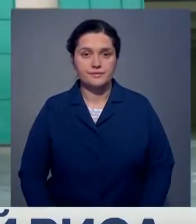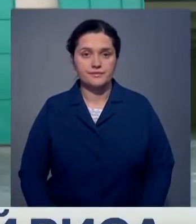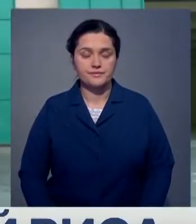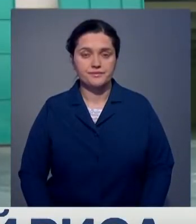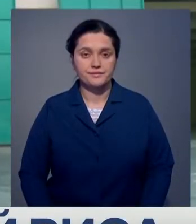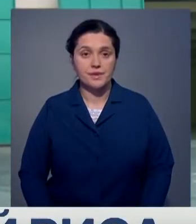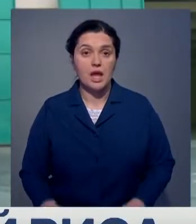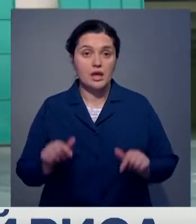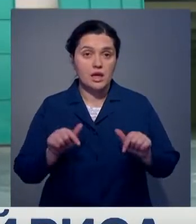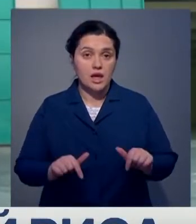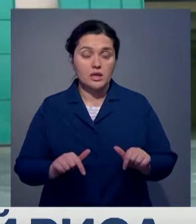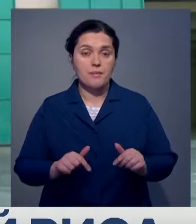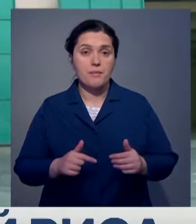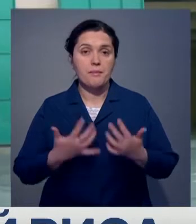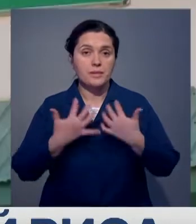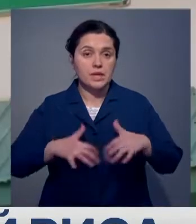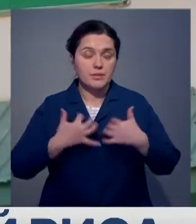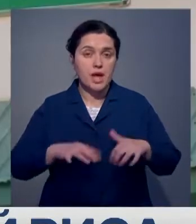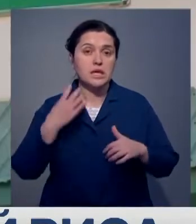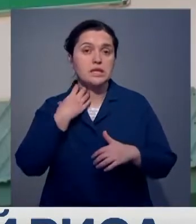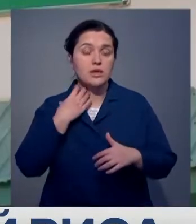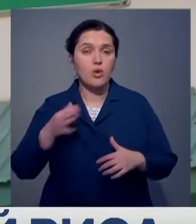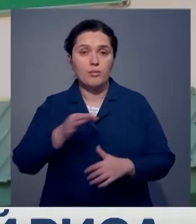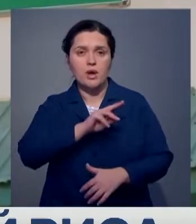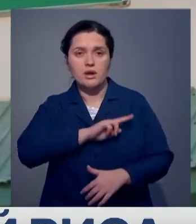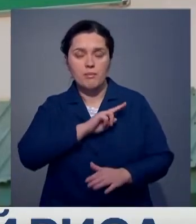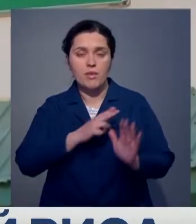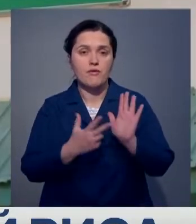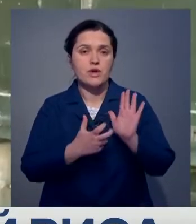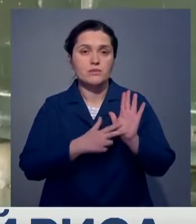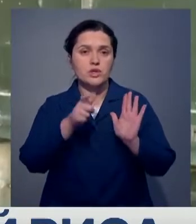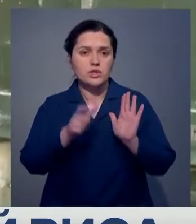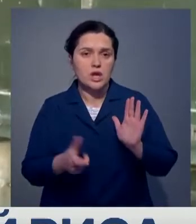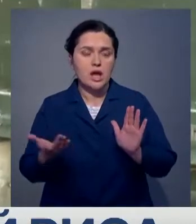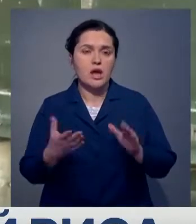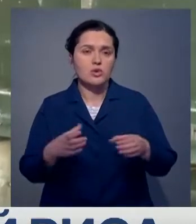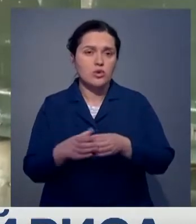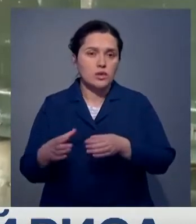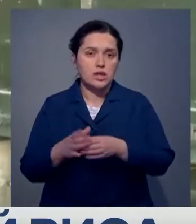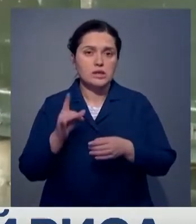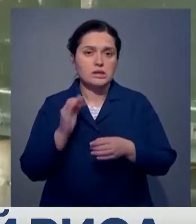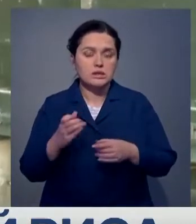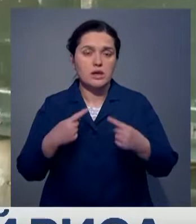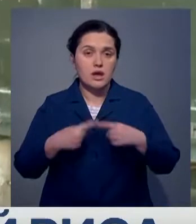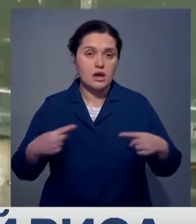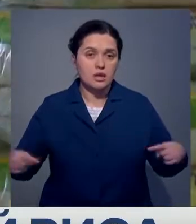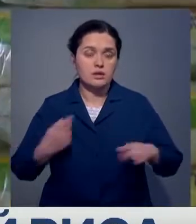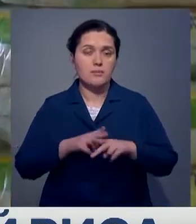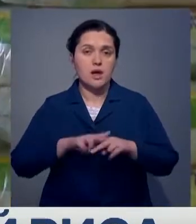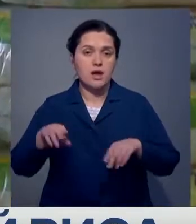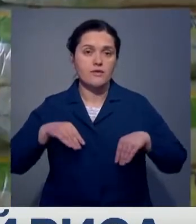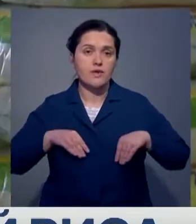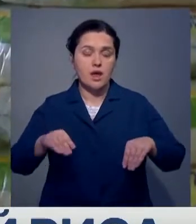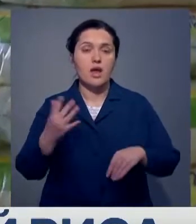На этом предприятии в Кызылординской области трудится 800 человек. Основные сорта риса «Янтарь», «Лидер» и «Фаворит» они выращивают на